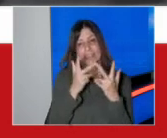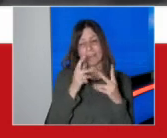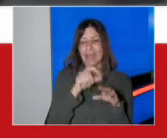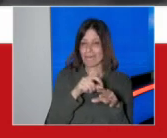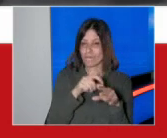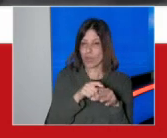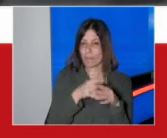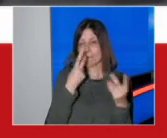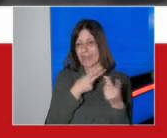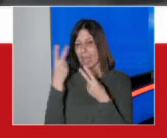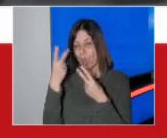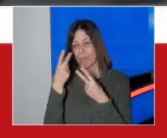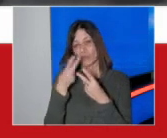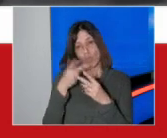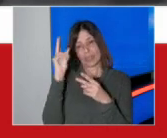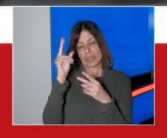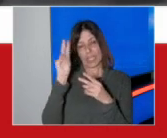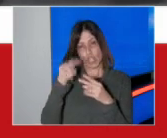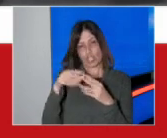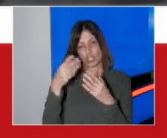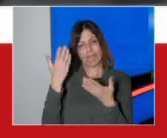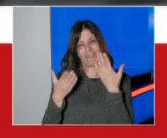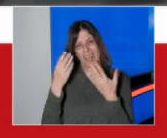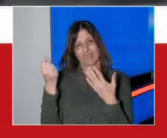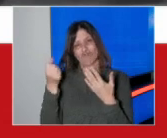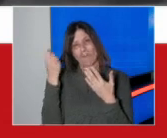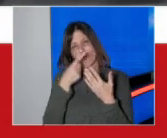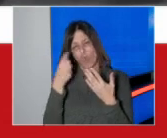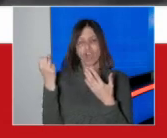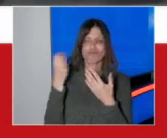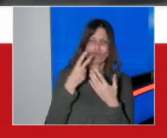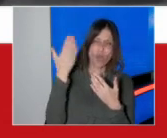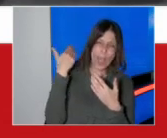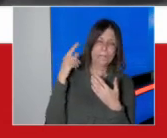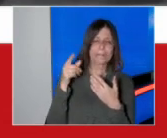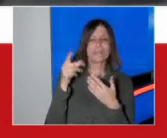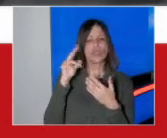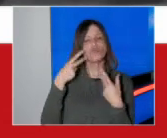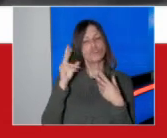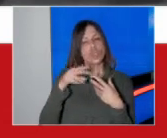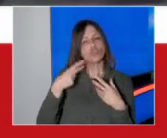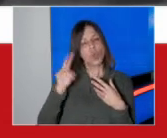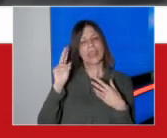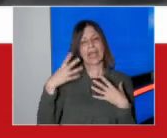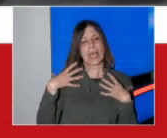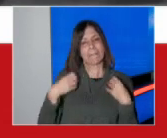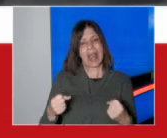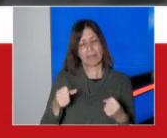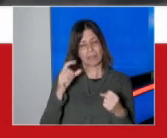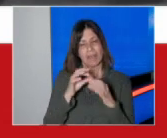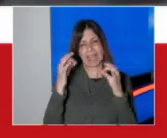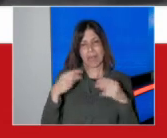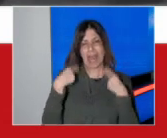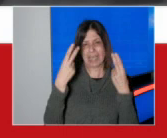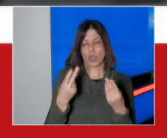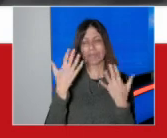בבתי חולים ממה שהיה לפני שבוע ושבועיים. זאת אומרת, לאט לאט יש הרבה יותר מחלימים שם, ואז הם מתחילים לחזור, כאילו מספר הרופאים לדוגמה,